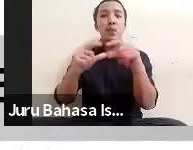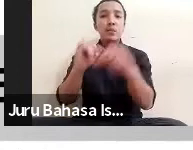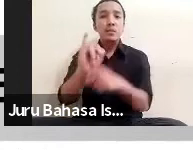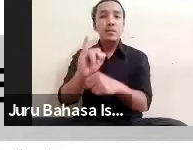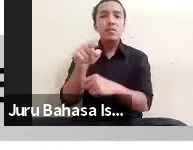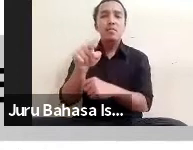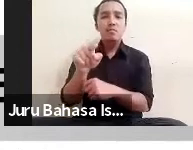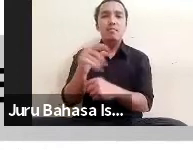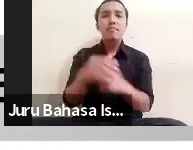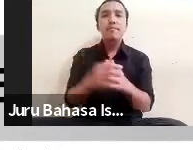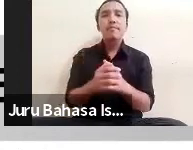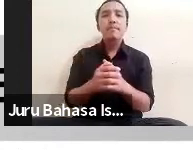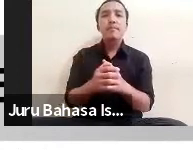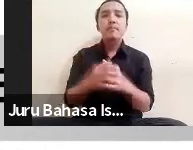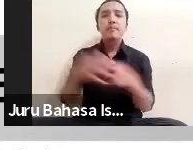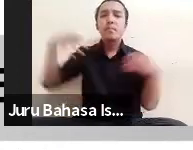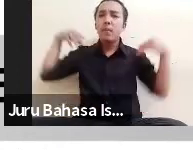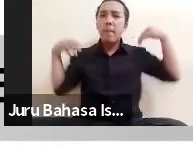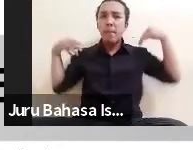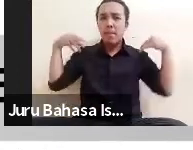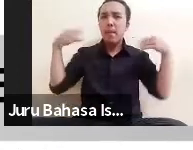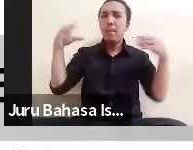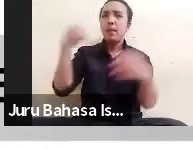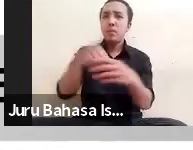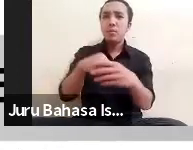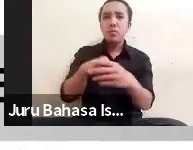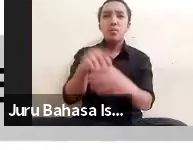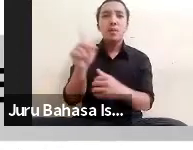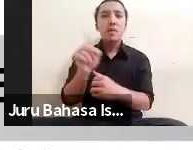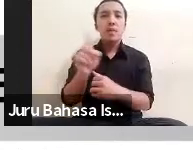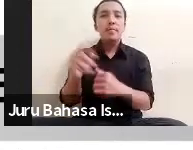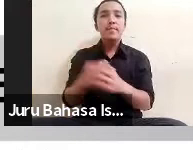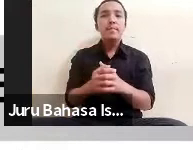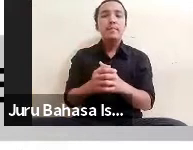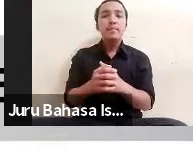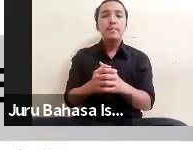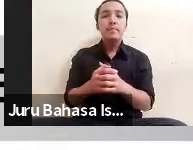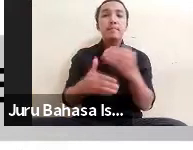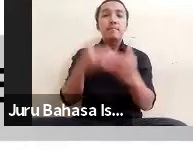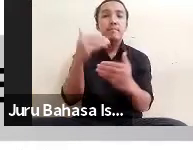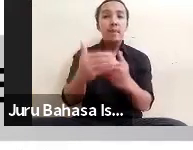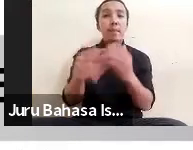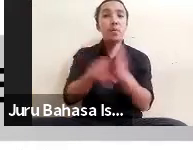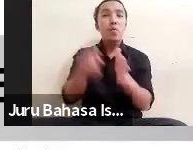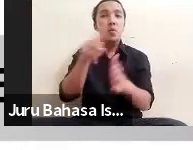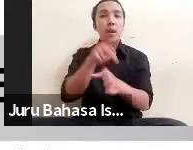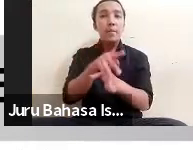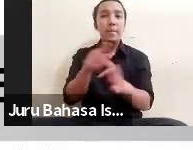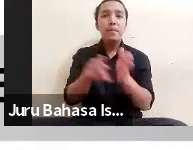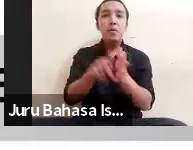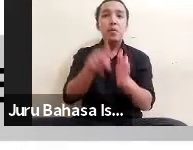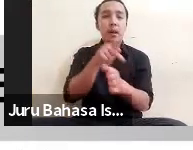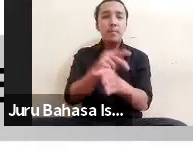juga masuk di sana, anggaran yang berperspektif difabel masuk di sana, kemudian program-program terkait